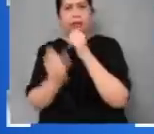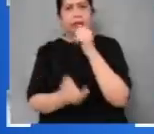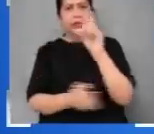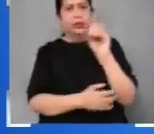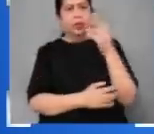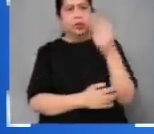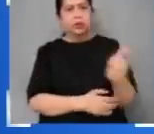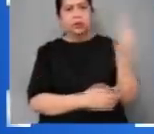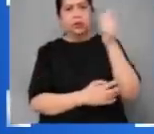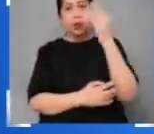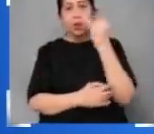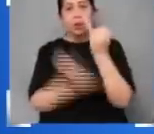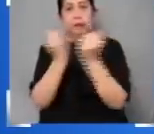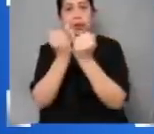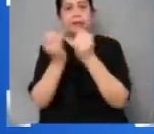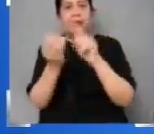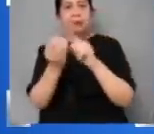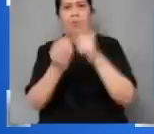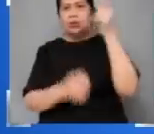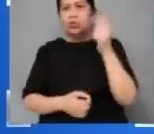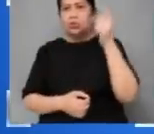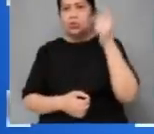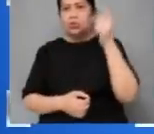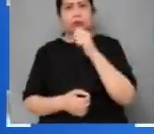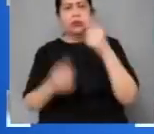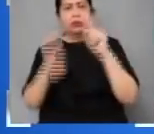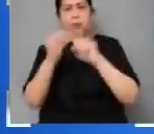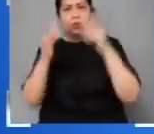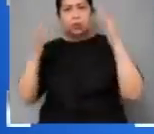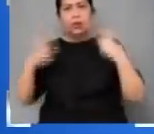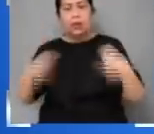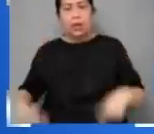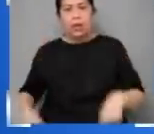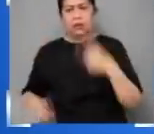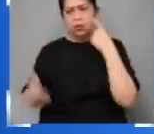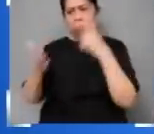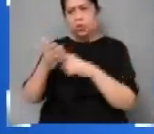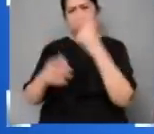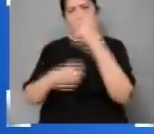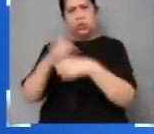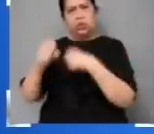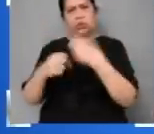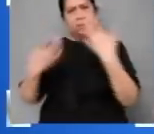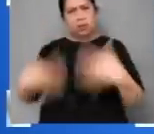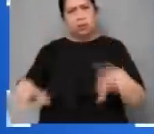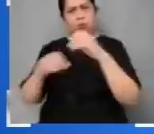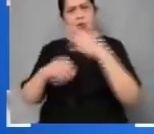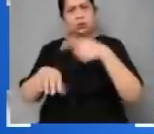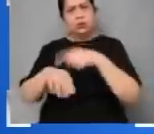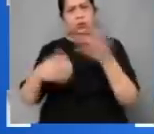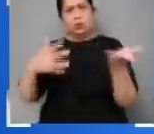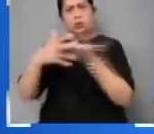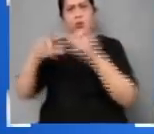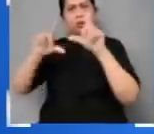ang PhilHealth ay tungkol sa health insurance at hindi sa kalusugan. Puna rin ni Lacson, 2 na ang nakalilipas mula nang sampahan ng kaso ang mga